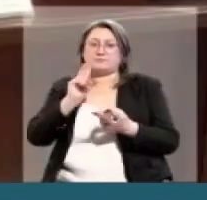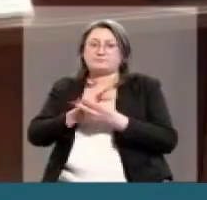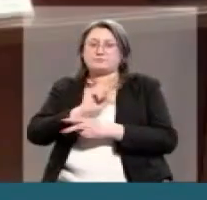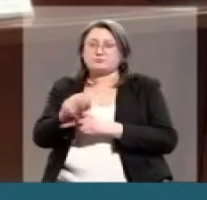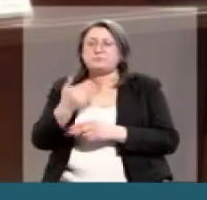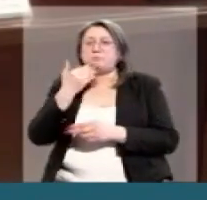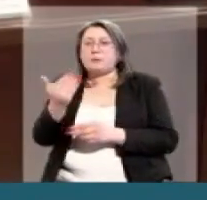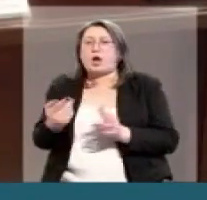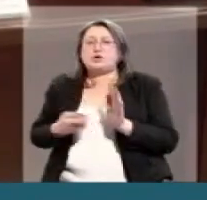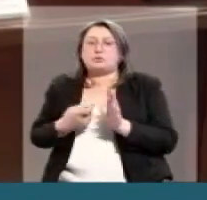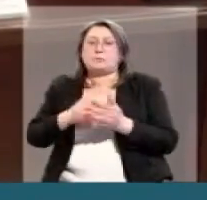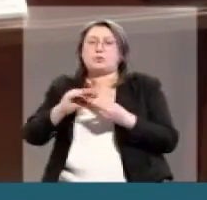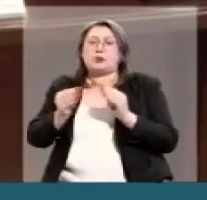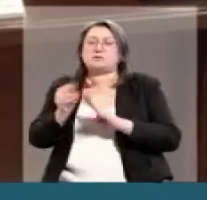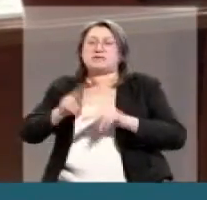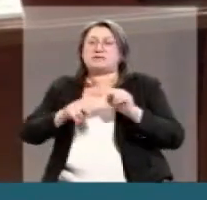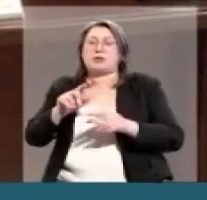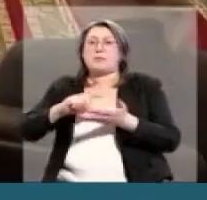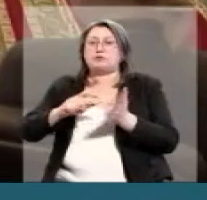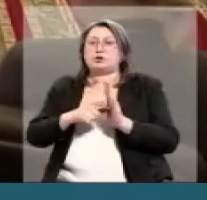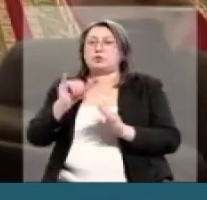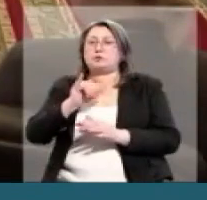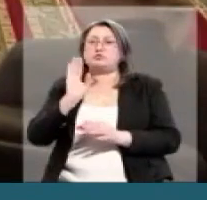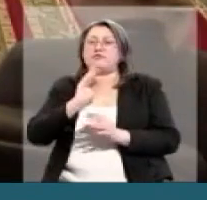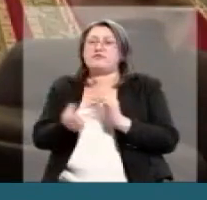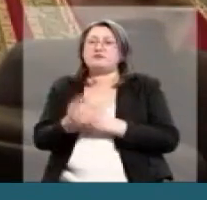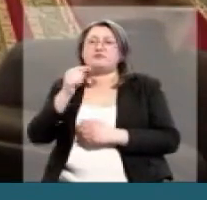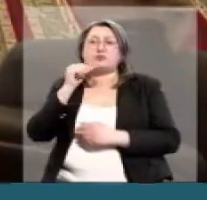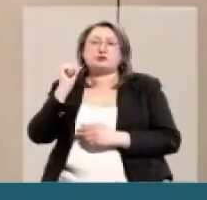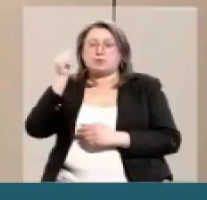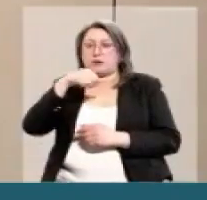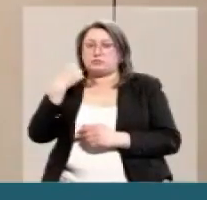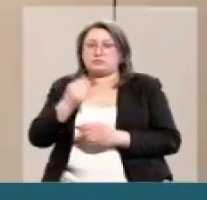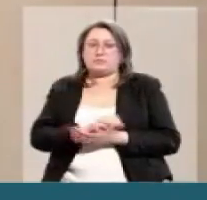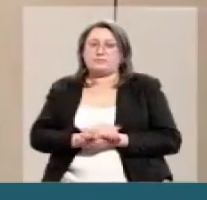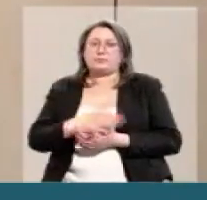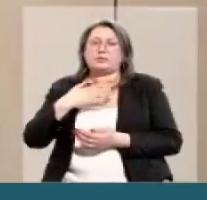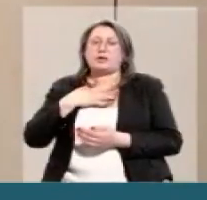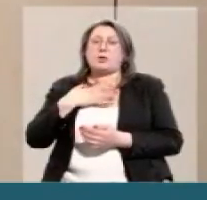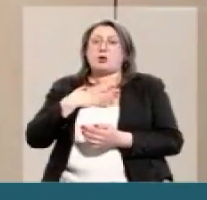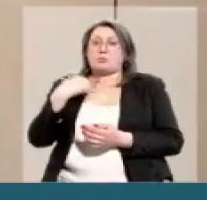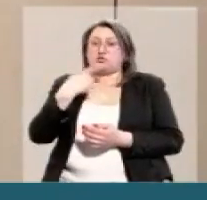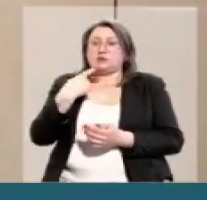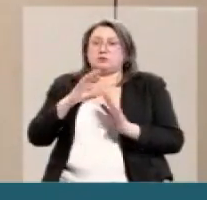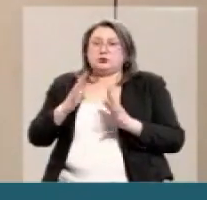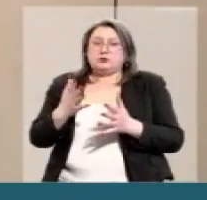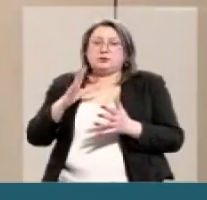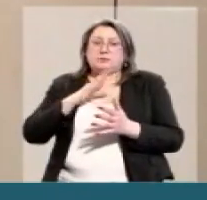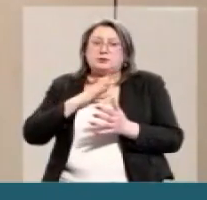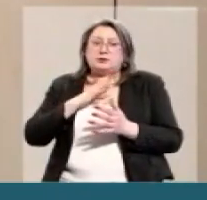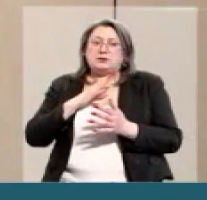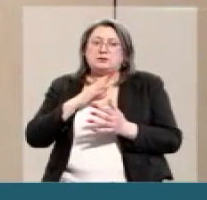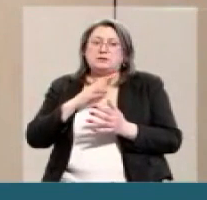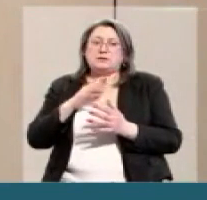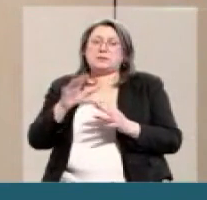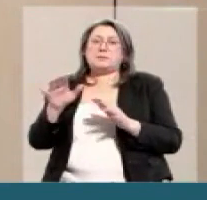пришла проконсультироваться. Проблема со строительством помещения у женщины возникла в прошлом году. В моем частном случае была действенна, прям, так